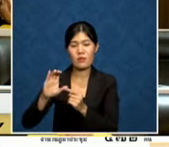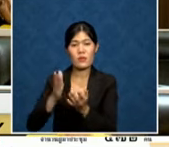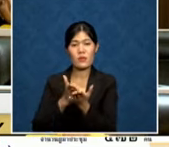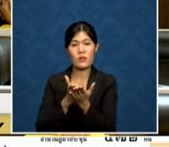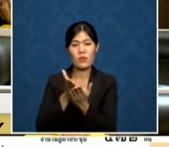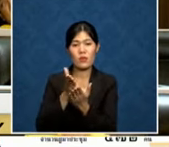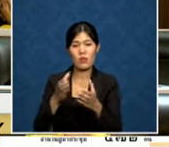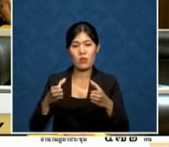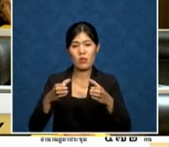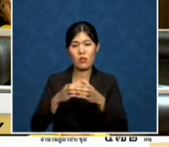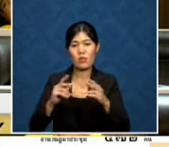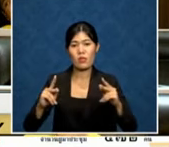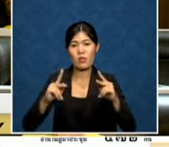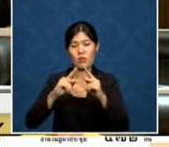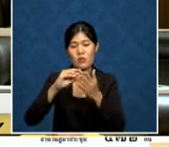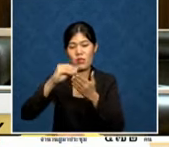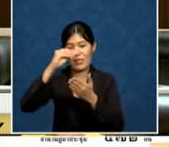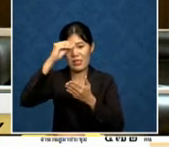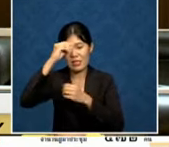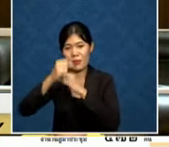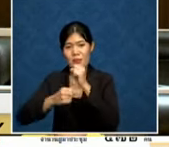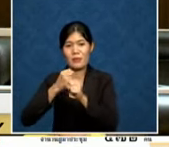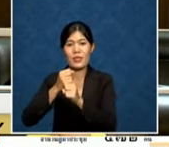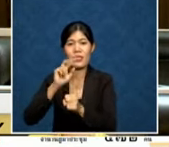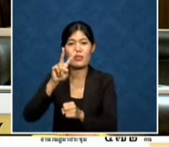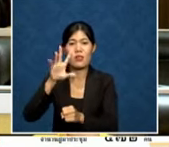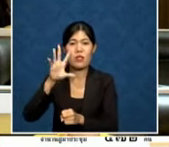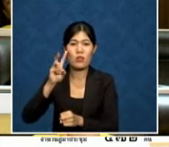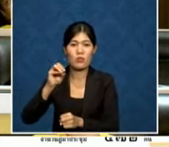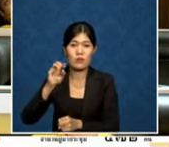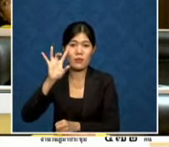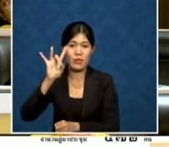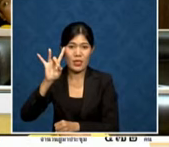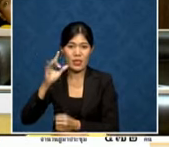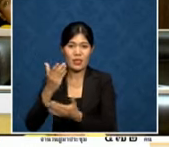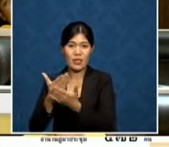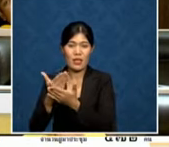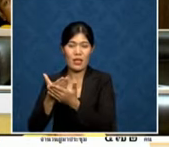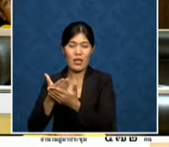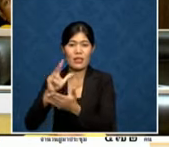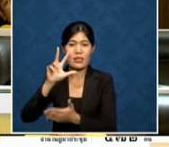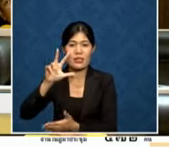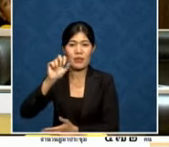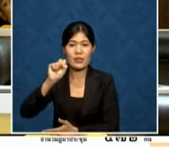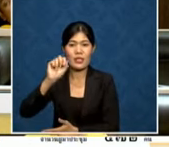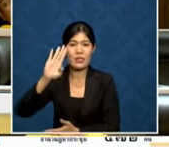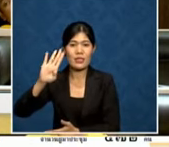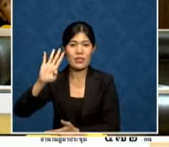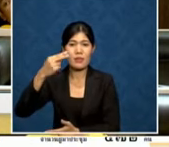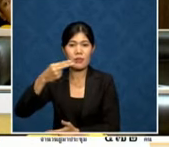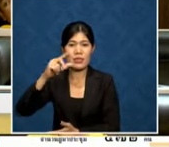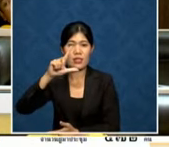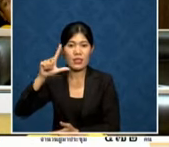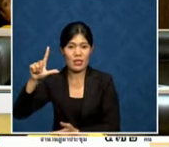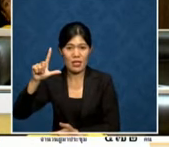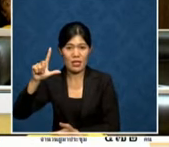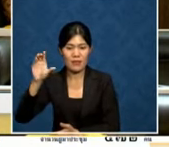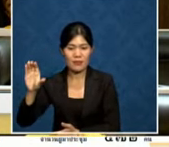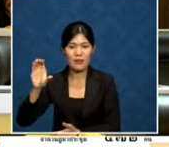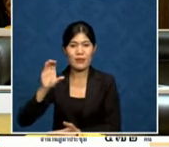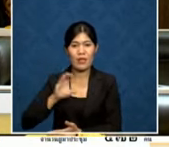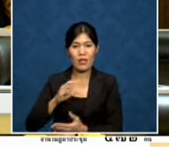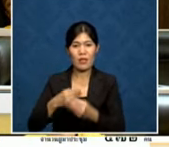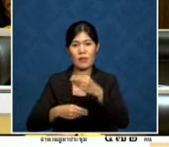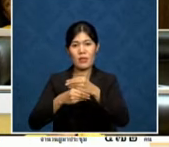ปี2568ได้รับการจัดสรรงบประมาณ 3 40,000ล้านบาทเศษเพิ่มขึ้นร้อยละ